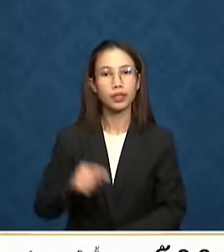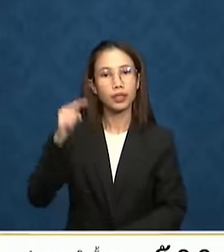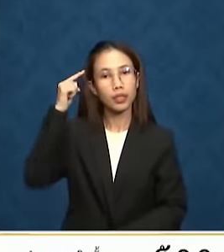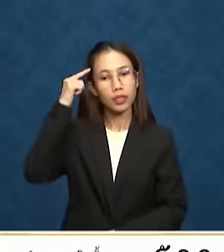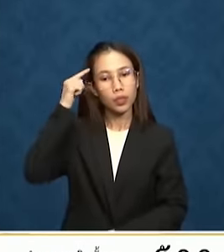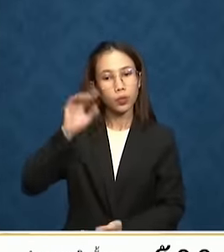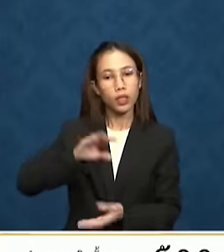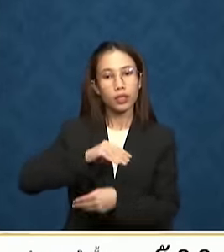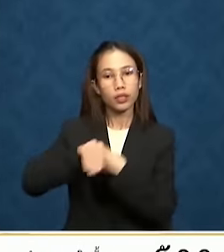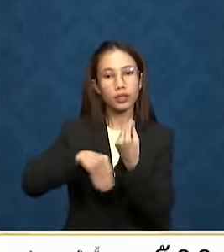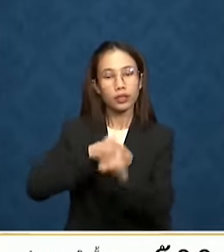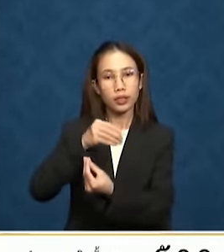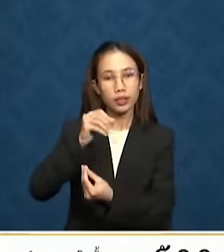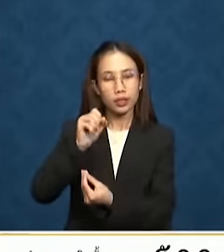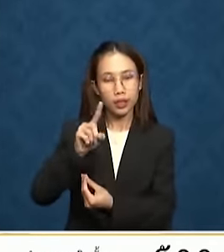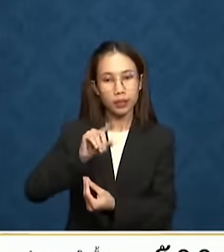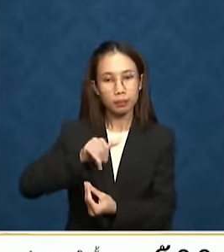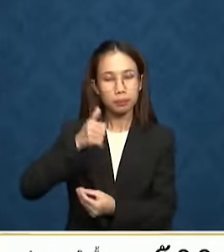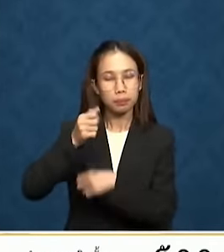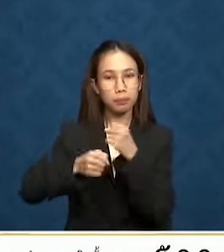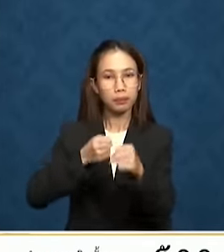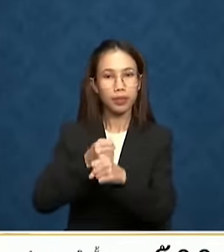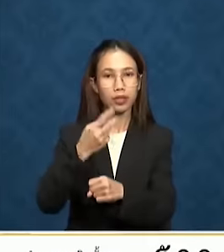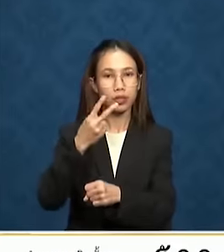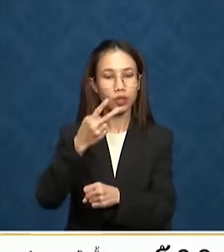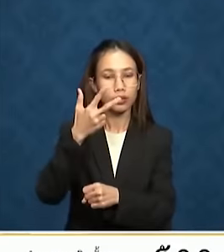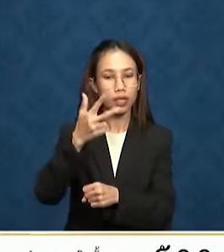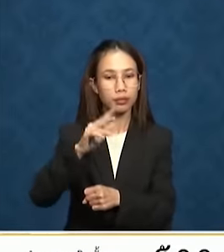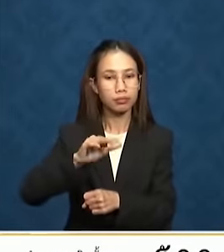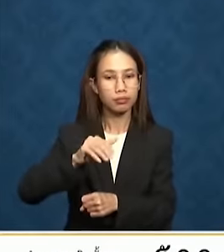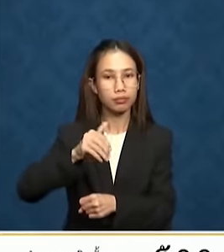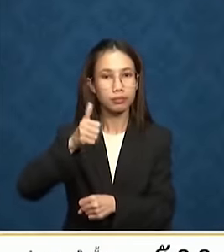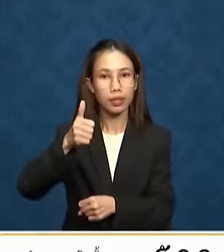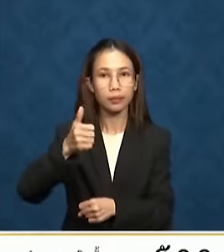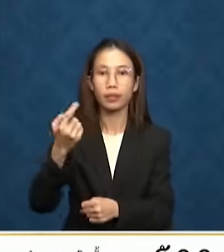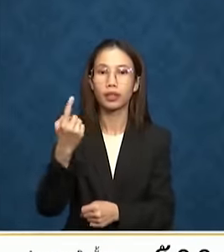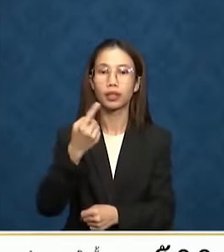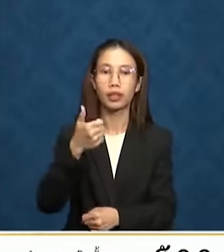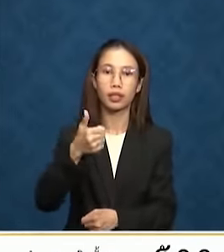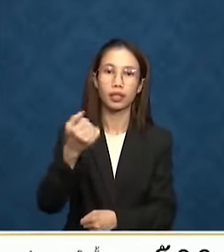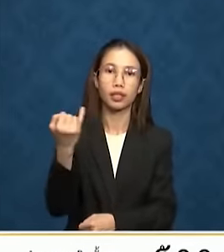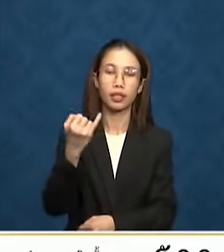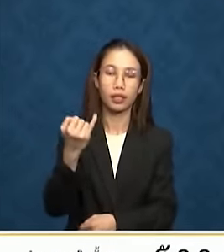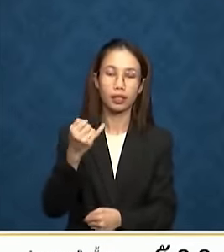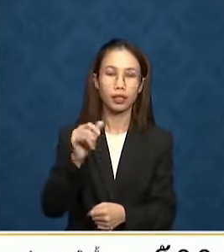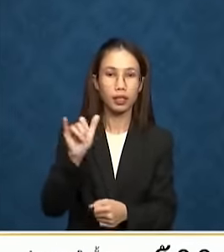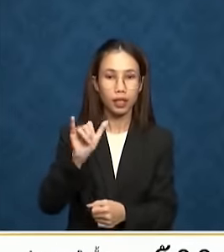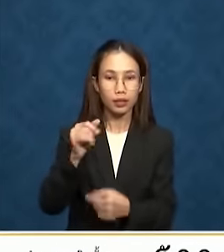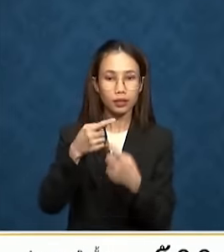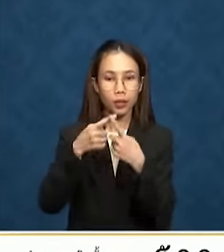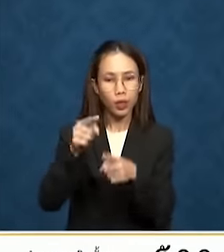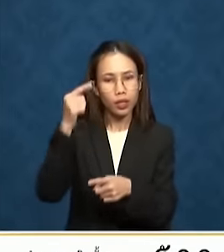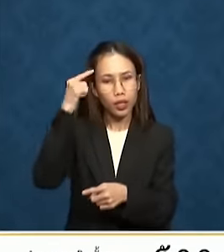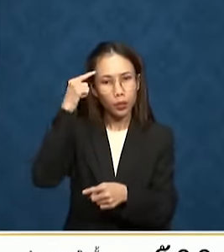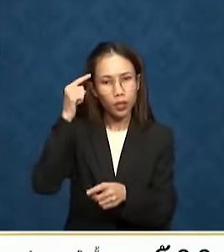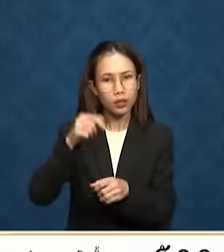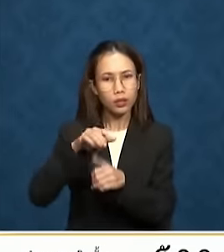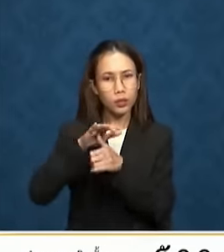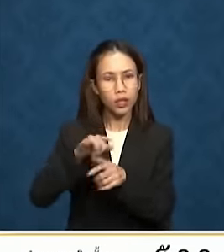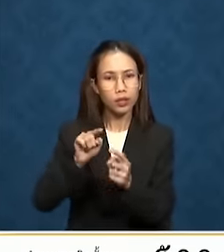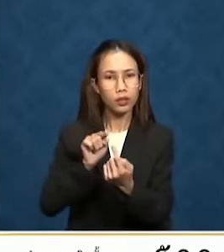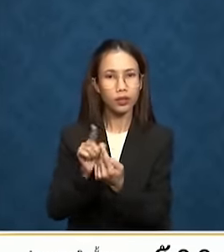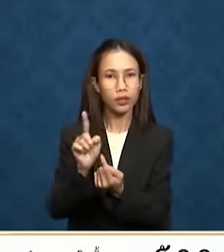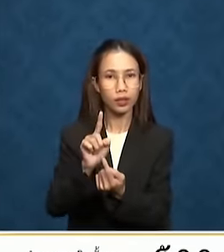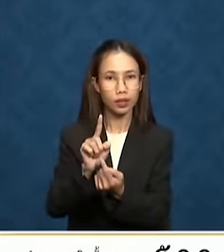เศรษฐกิจในช่วง 2-3ปีที่ผ่านมายังไม่ดีขึ้นแต่จะถูกกดดันด้วยปัจจัยภายในประเทศไม่ว่าจะเป็นเรื่อง